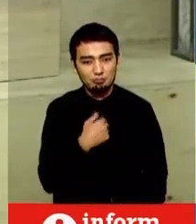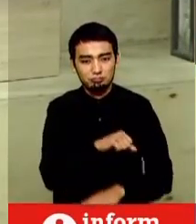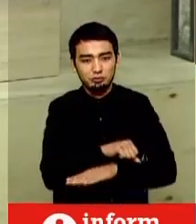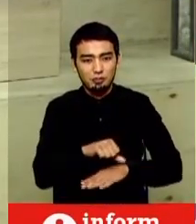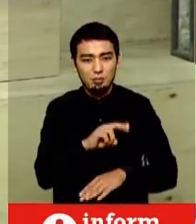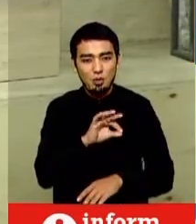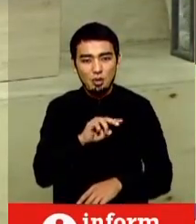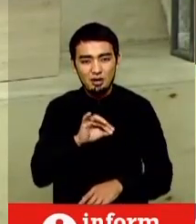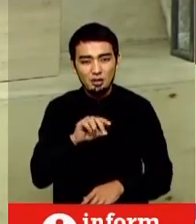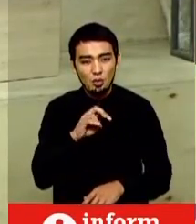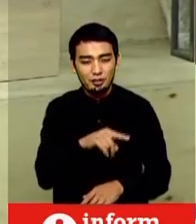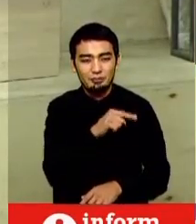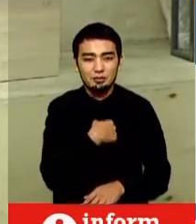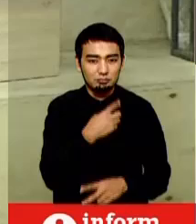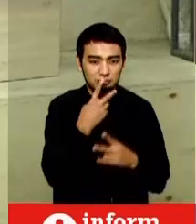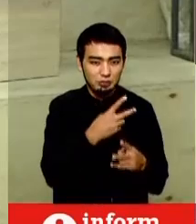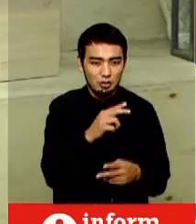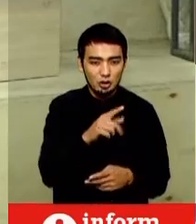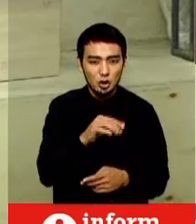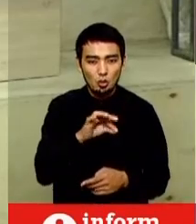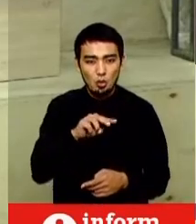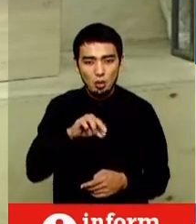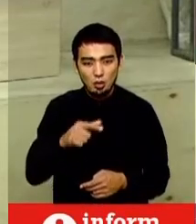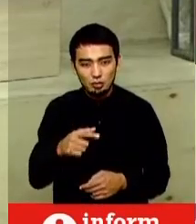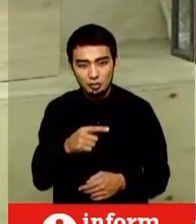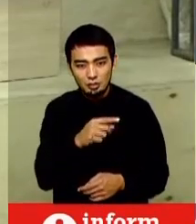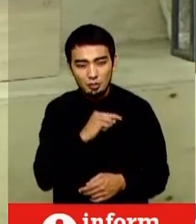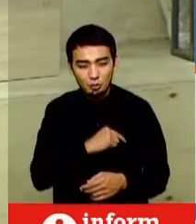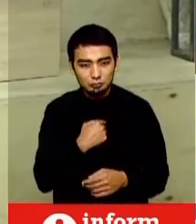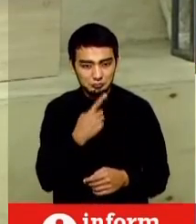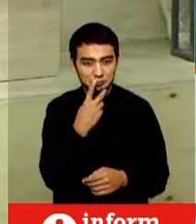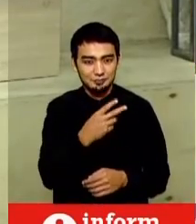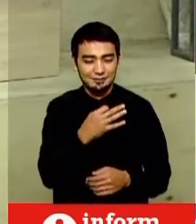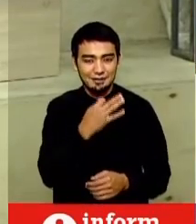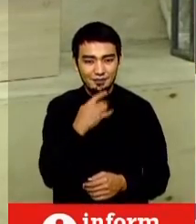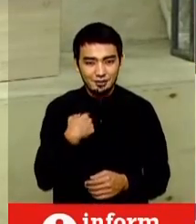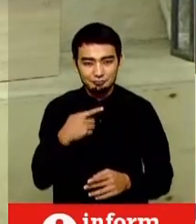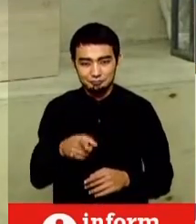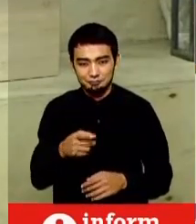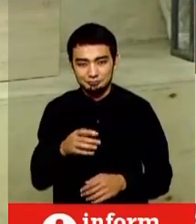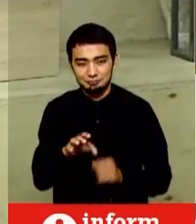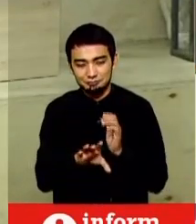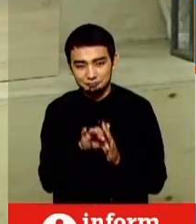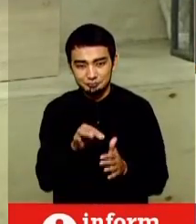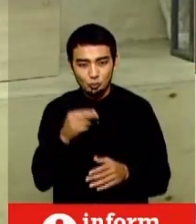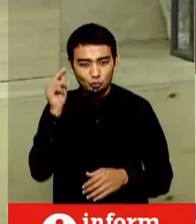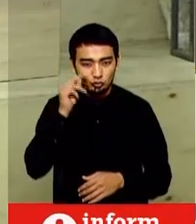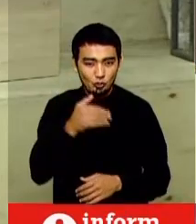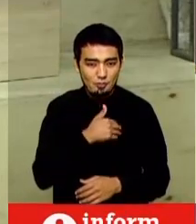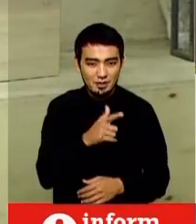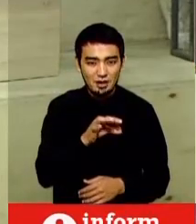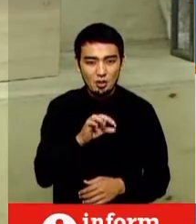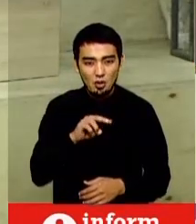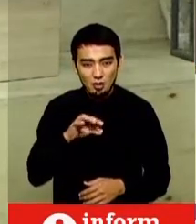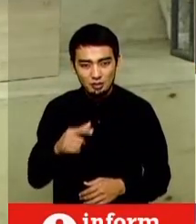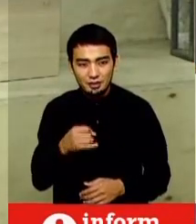работают геологи. И хотел обучаться этой профессии. И после армии,